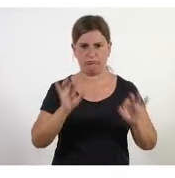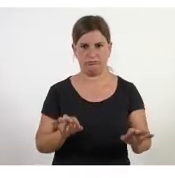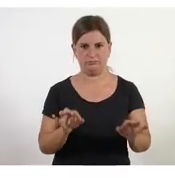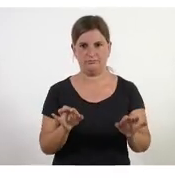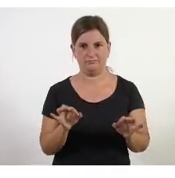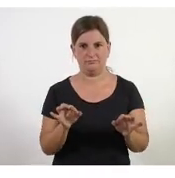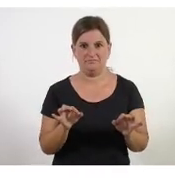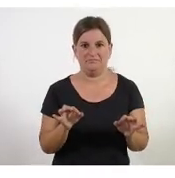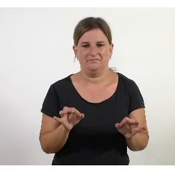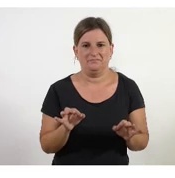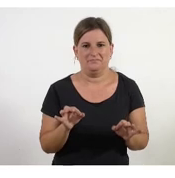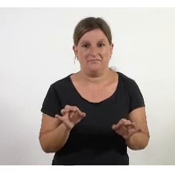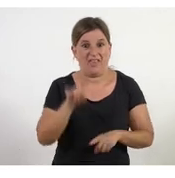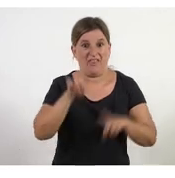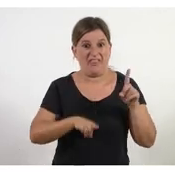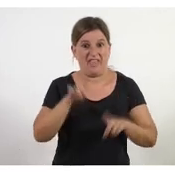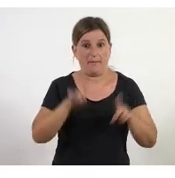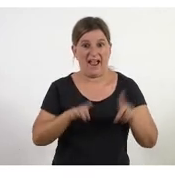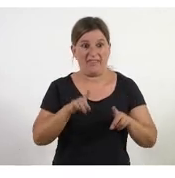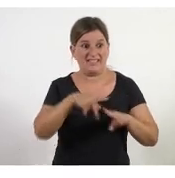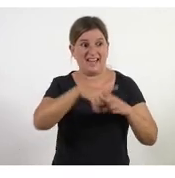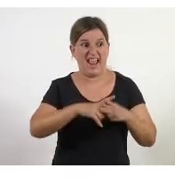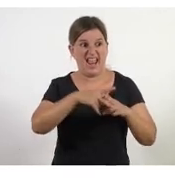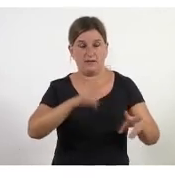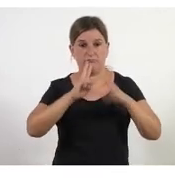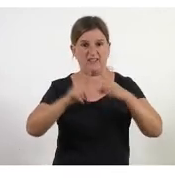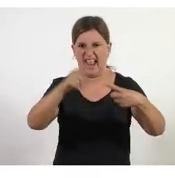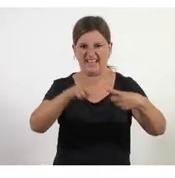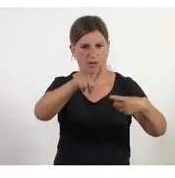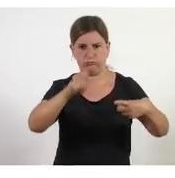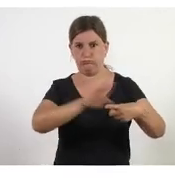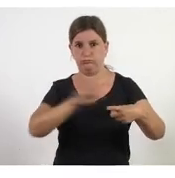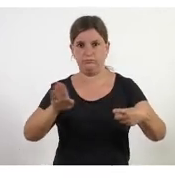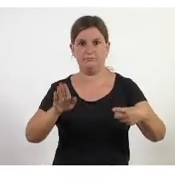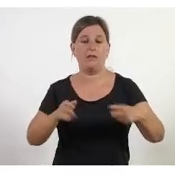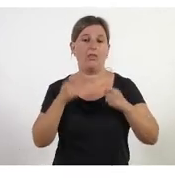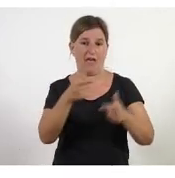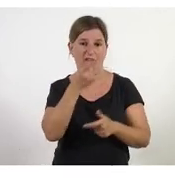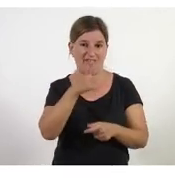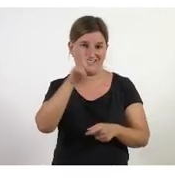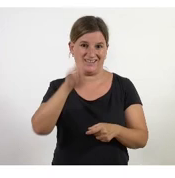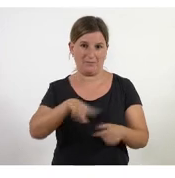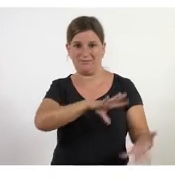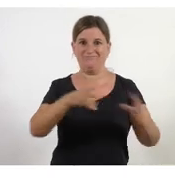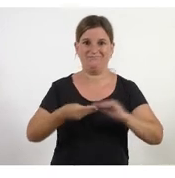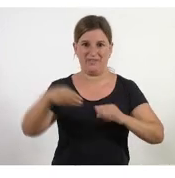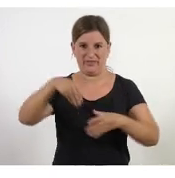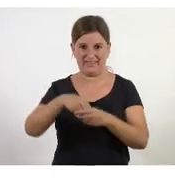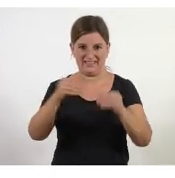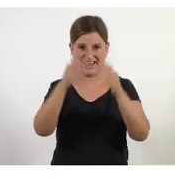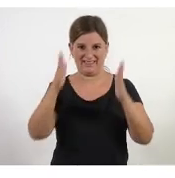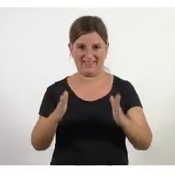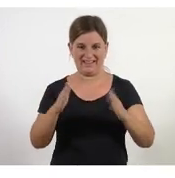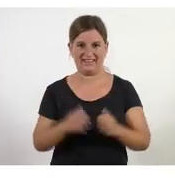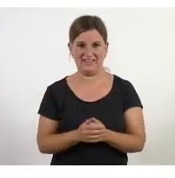aquesta claretat amb les eines que es fan servir facilita molt la implementació dintre de l'entitat,